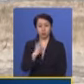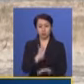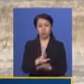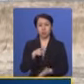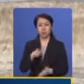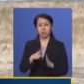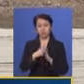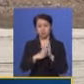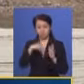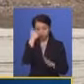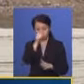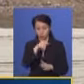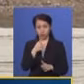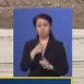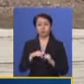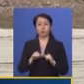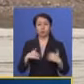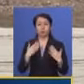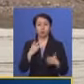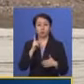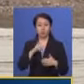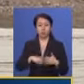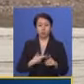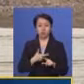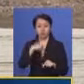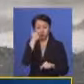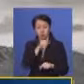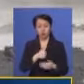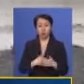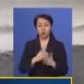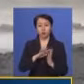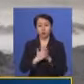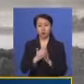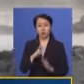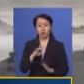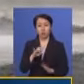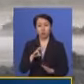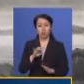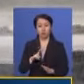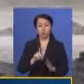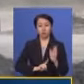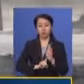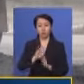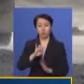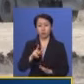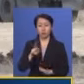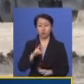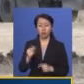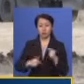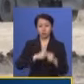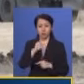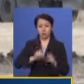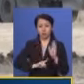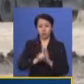с 2019 года и уже подает большие надежды. В этом году недалеко от села Талшик Акжарского района в начале июля предприниматель